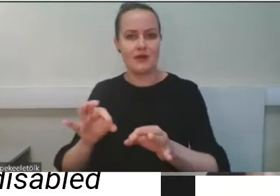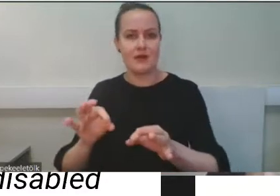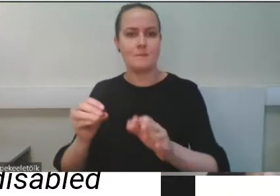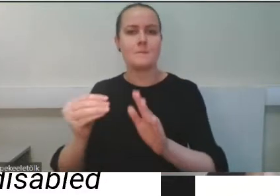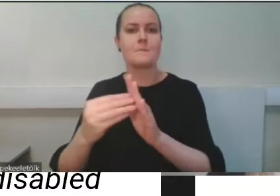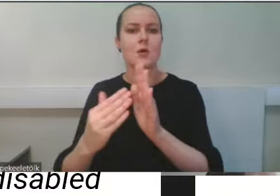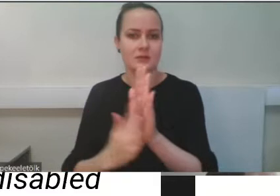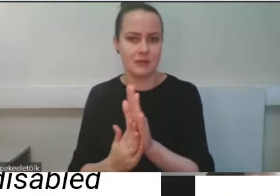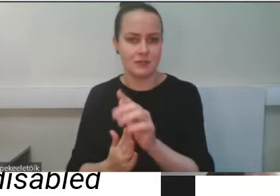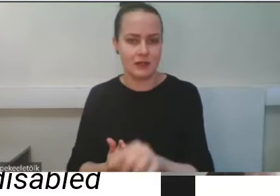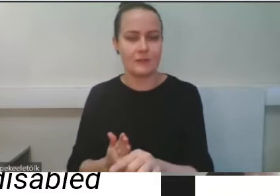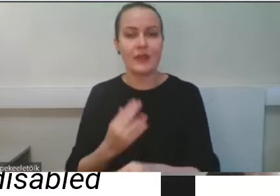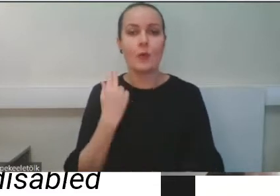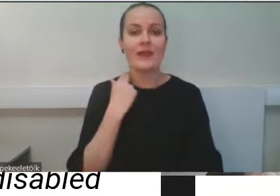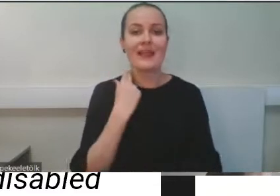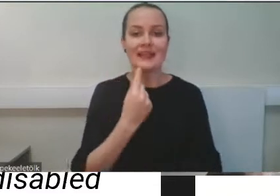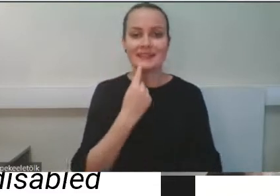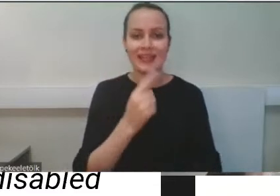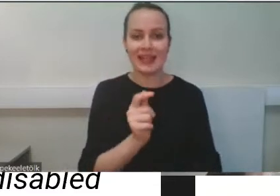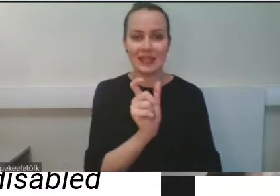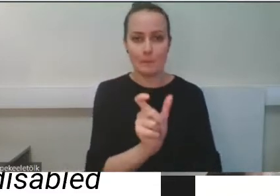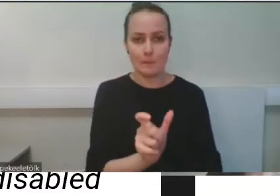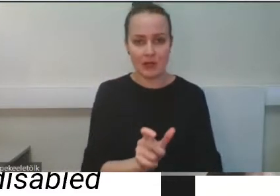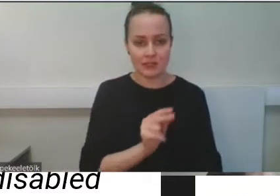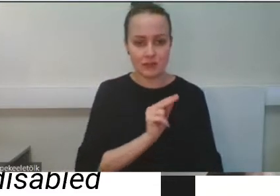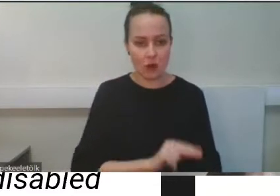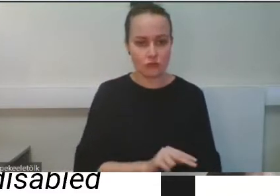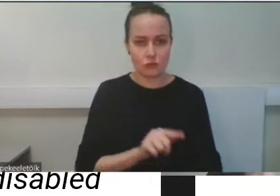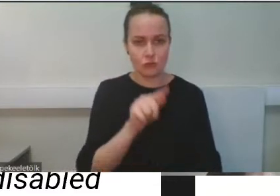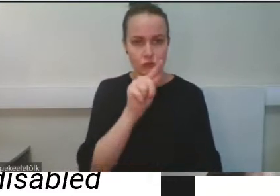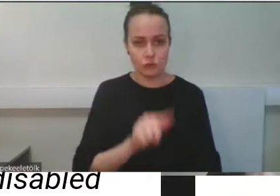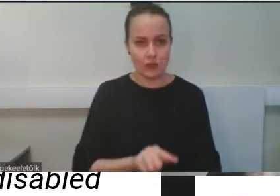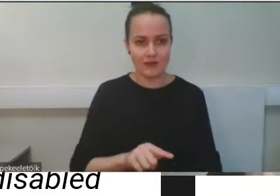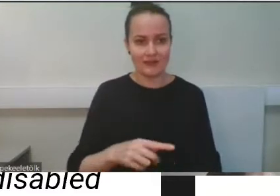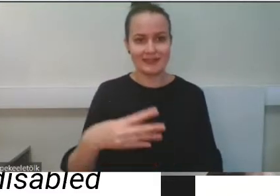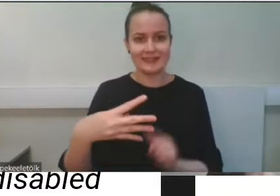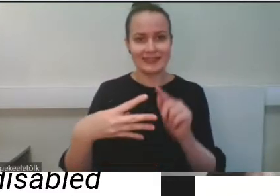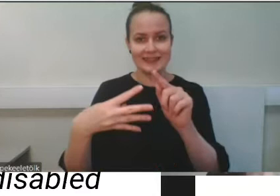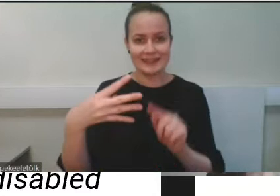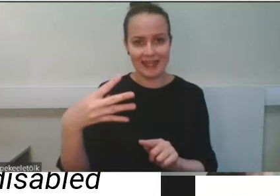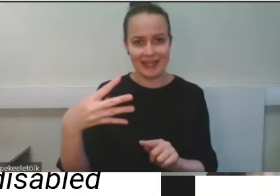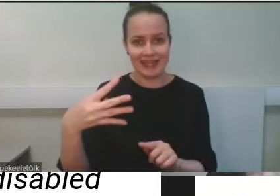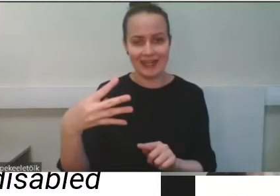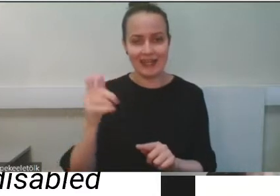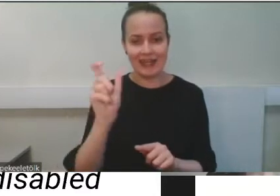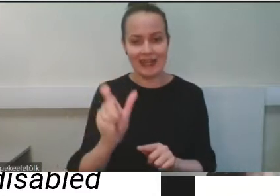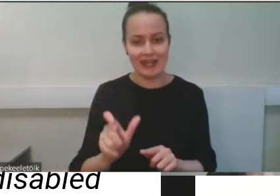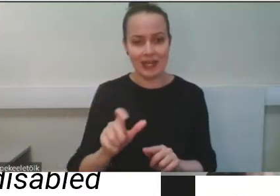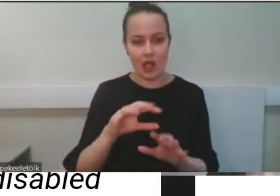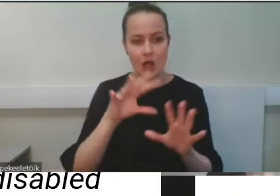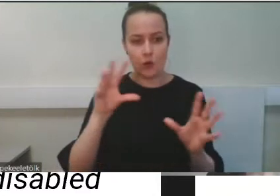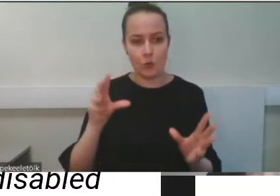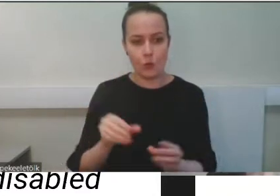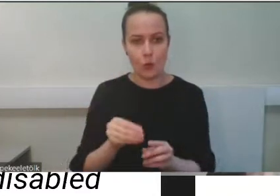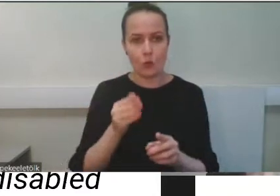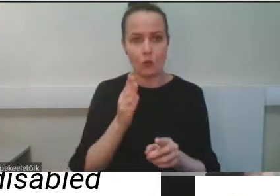arvatud siis Eesti terviseuuringus uuritakse siis terviseaspekte põhjalikumalt. Ja